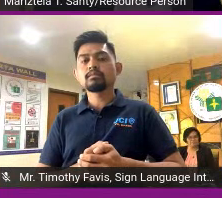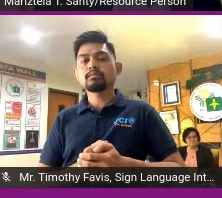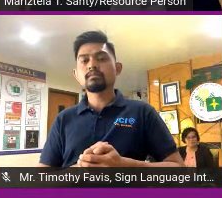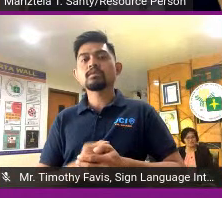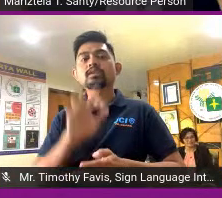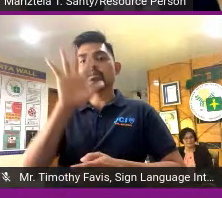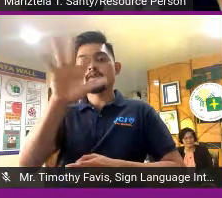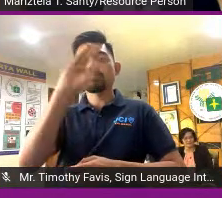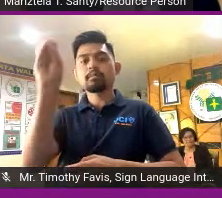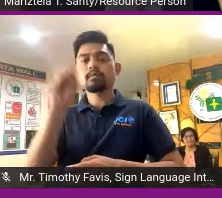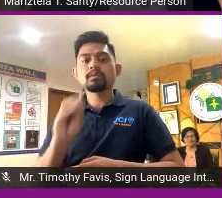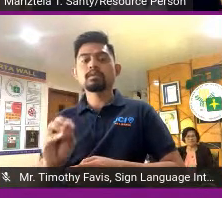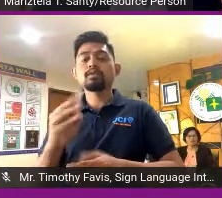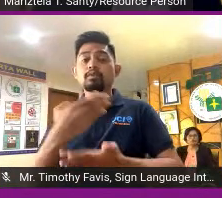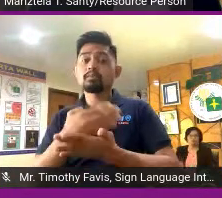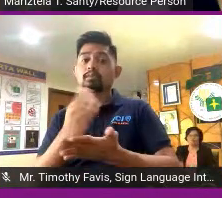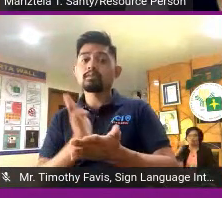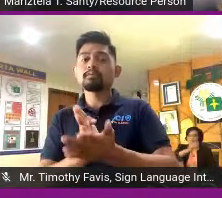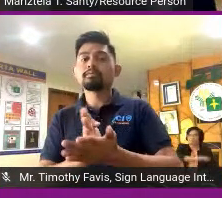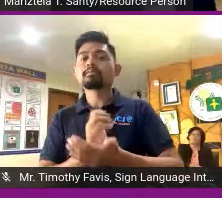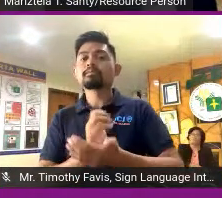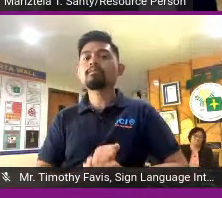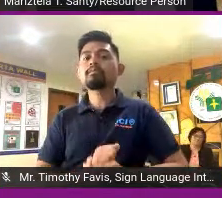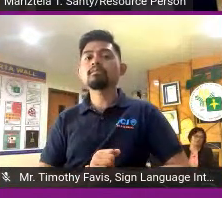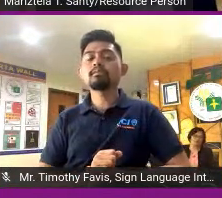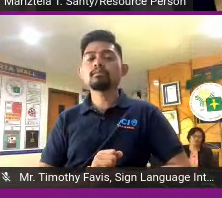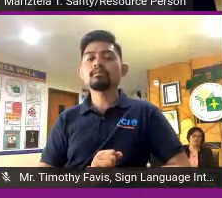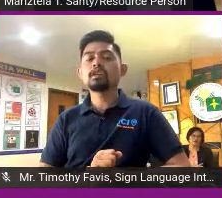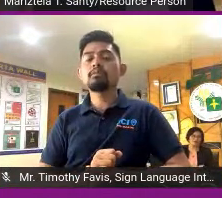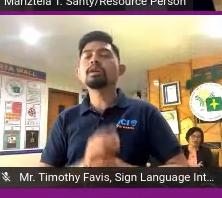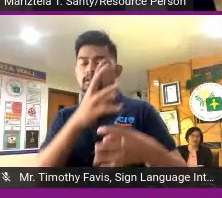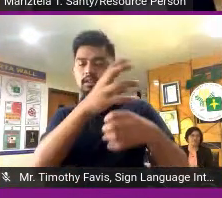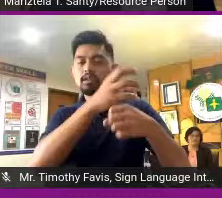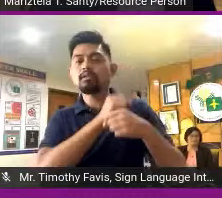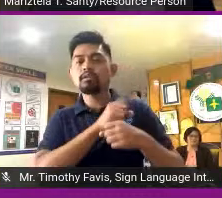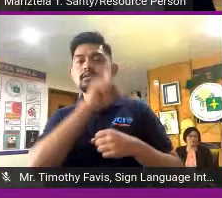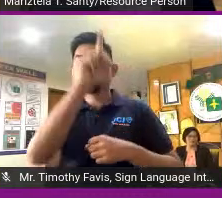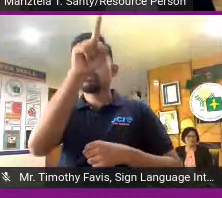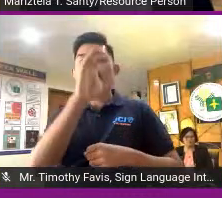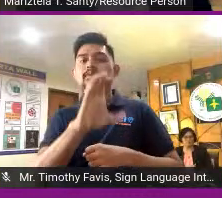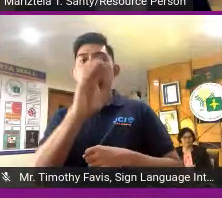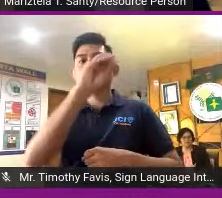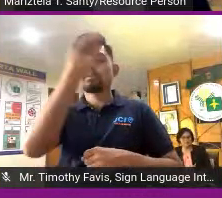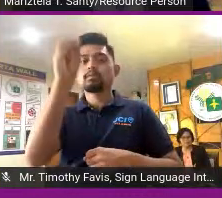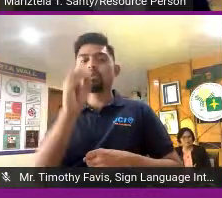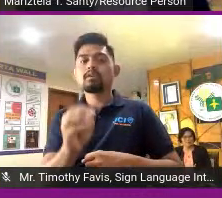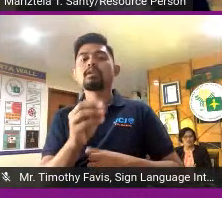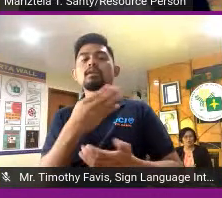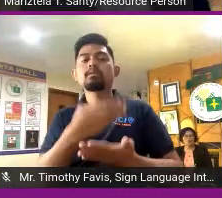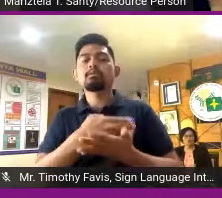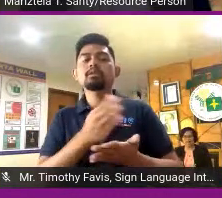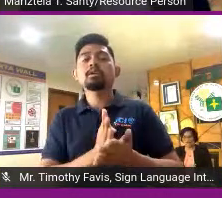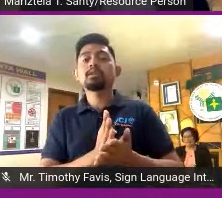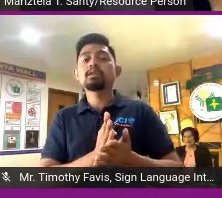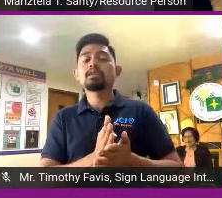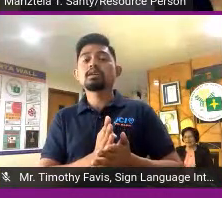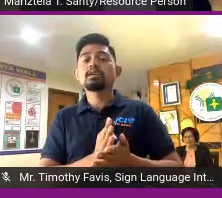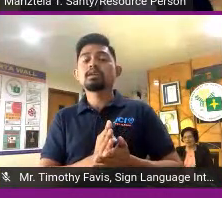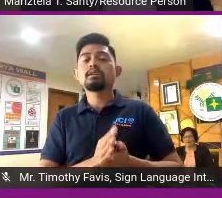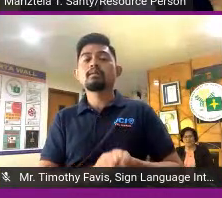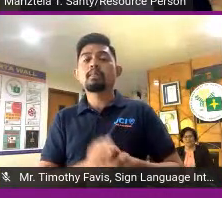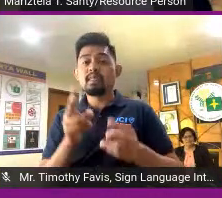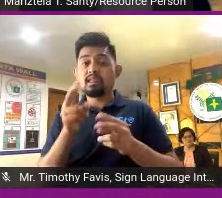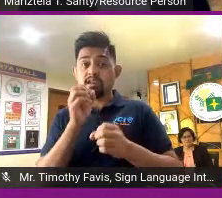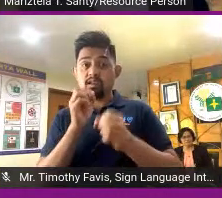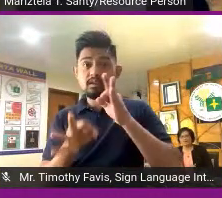of 5% but it could get all the 100% of your budget kung